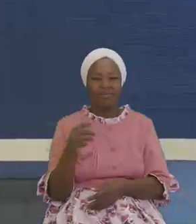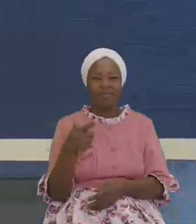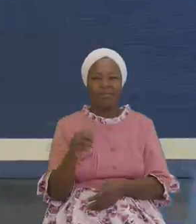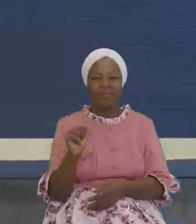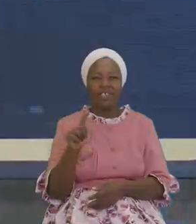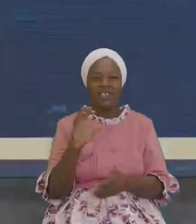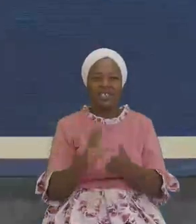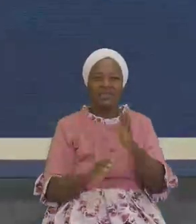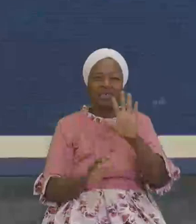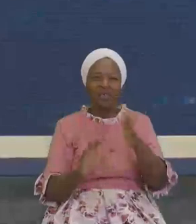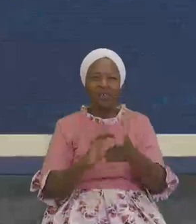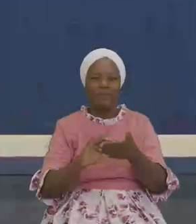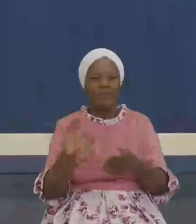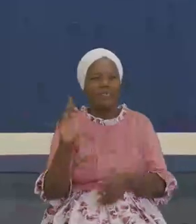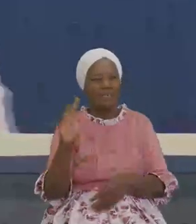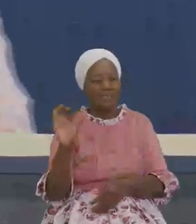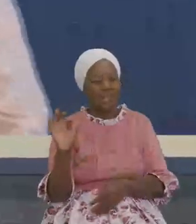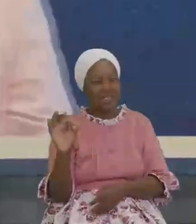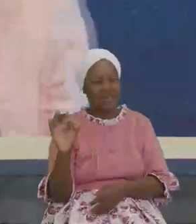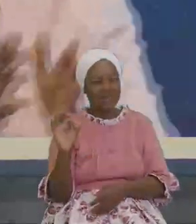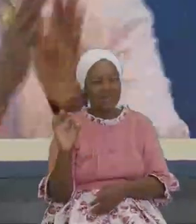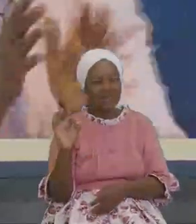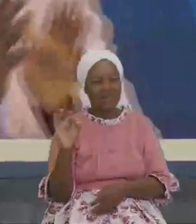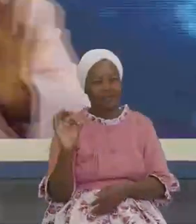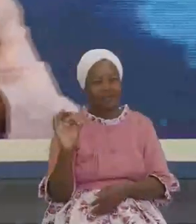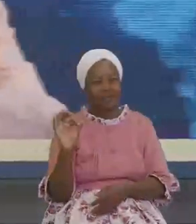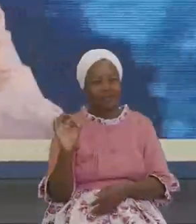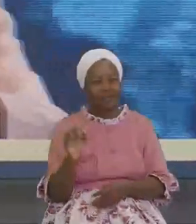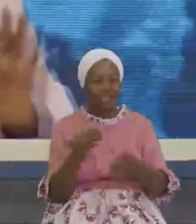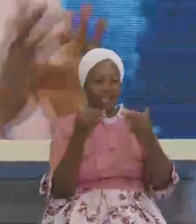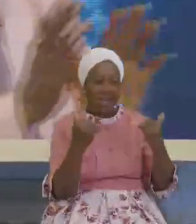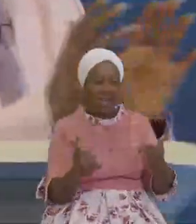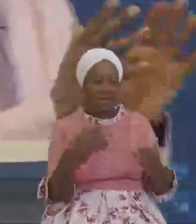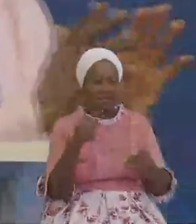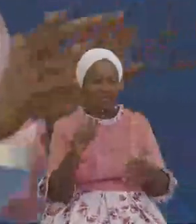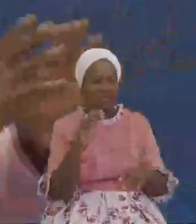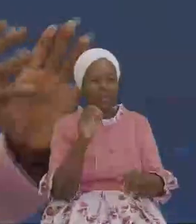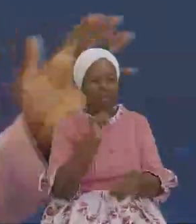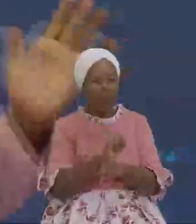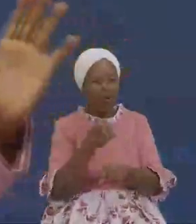verset 19. En Galates 5, verset 19.